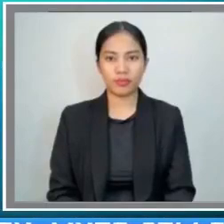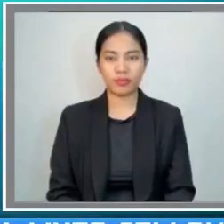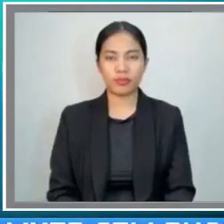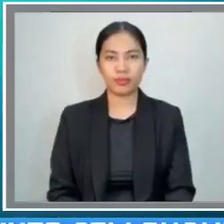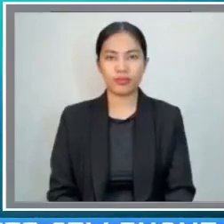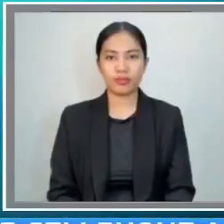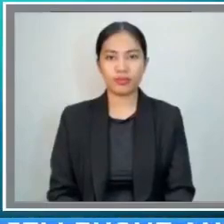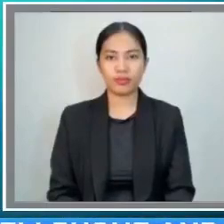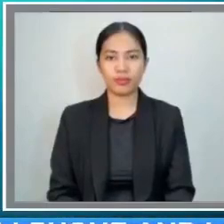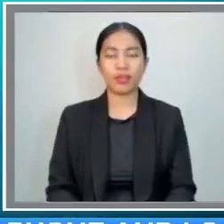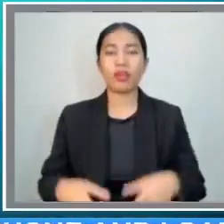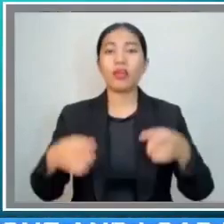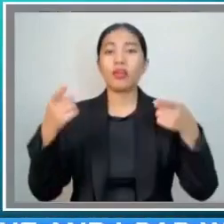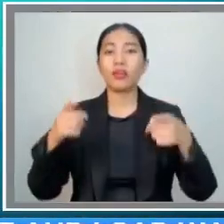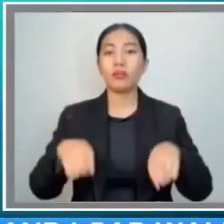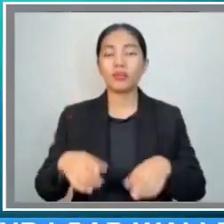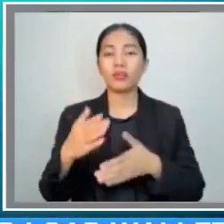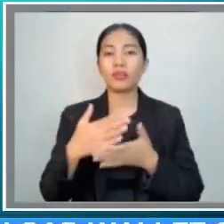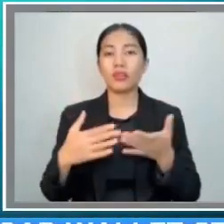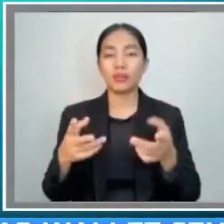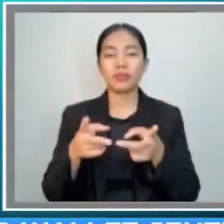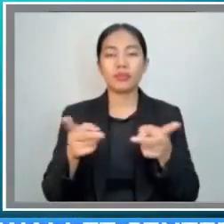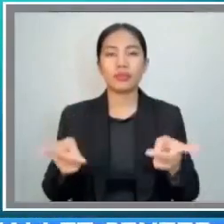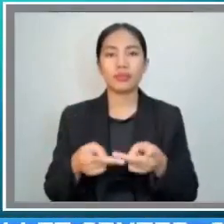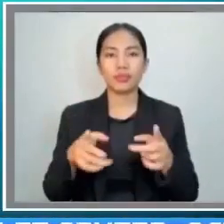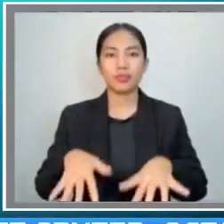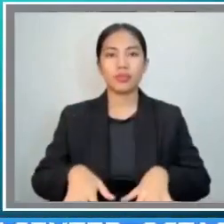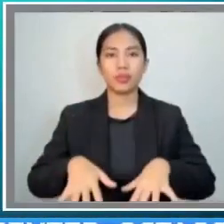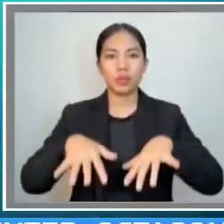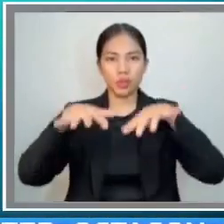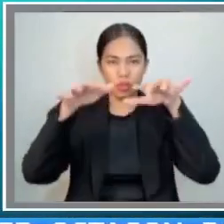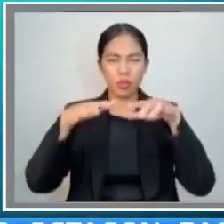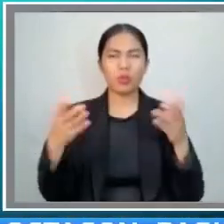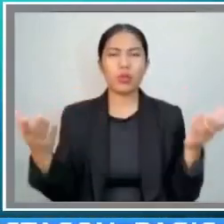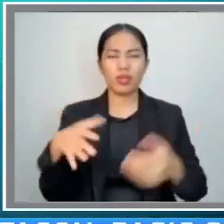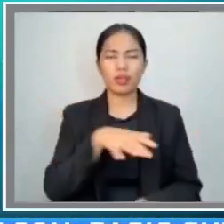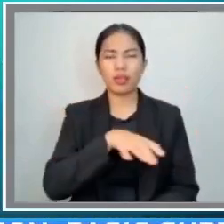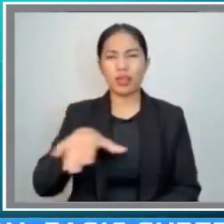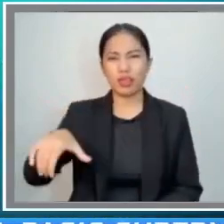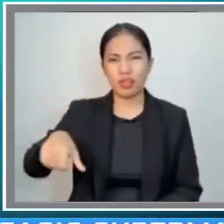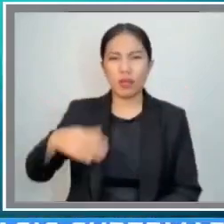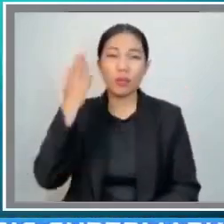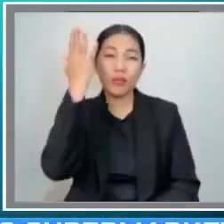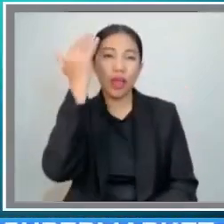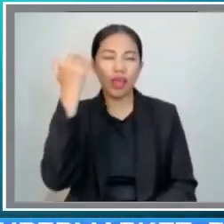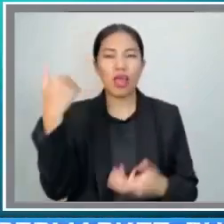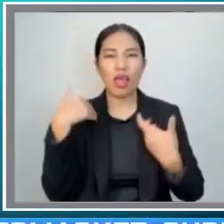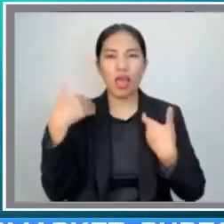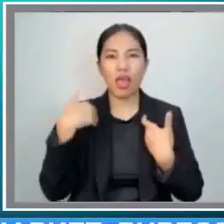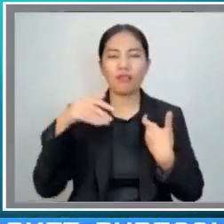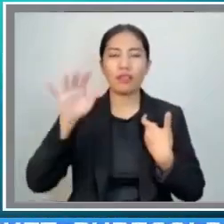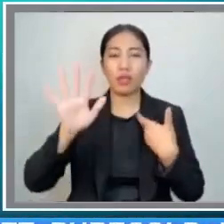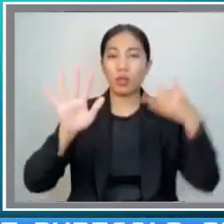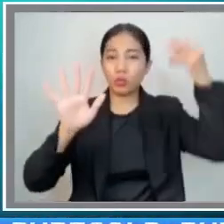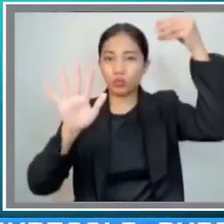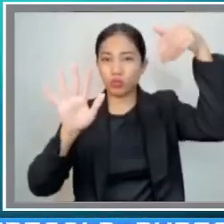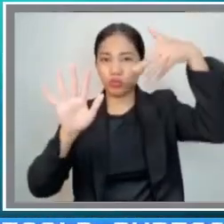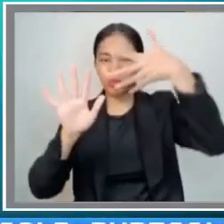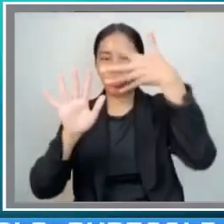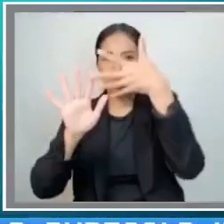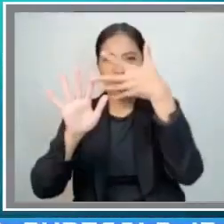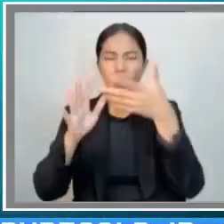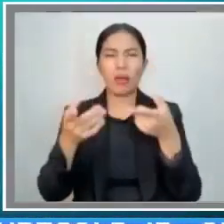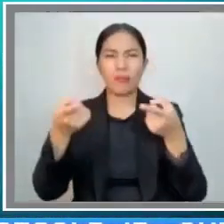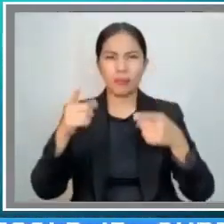ang ilang lugar sa Cagayan dulot ng amihan. May umapaw na ilog at may nangyari pang aksidente. Balitang hatid ni